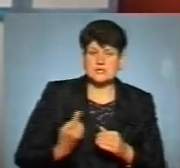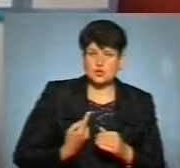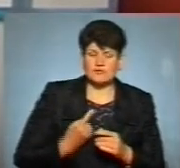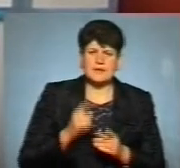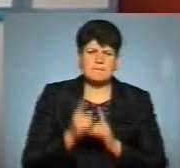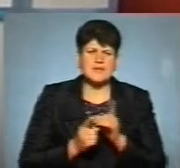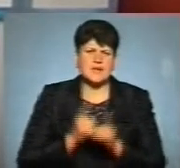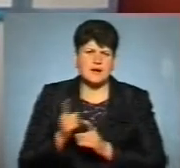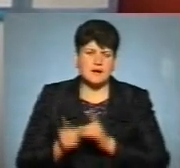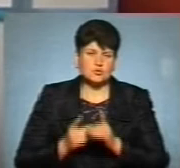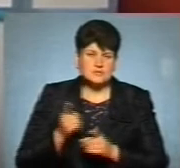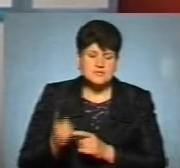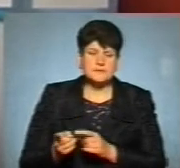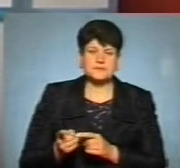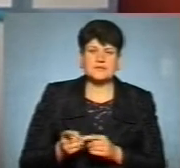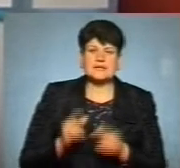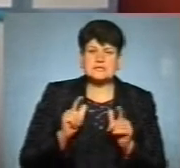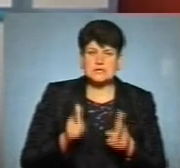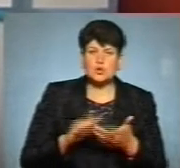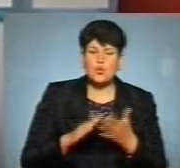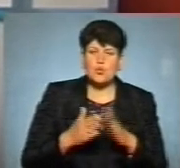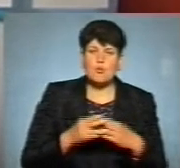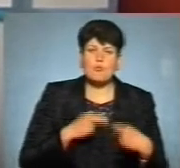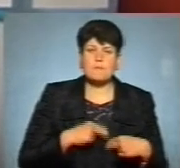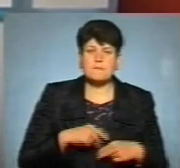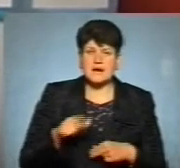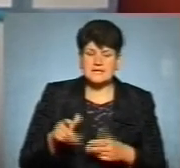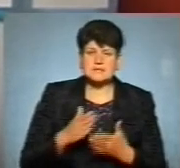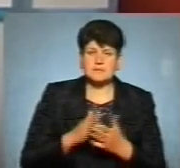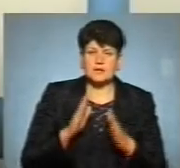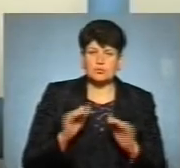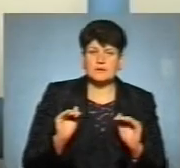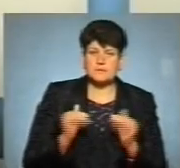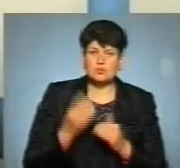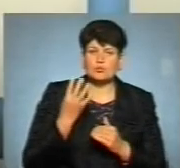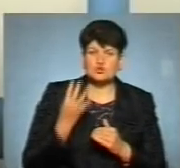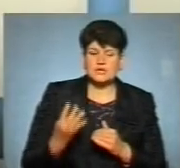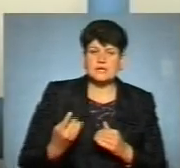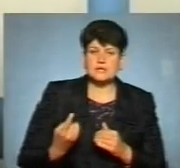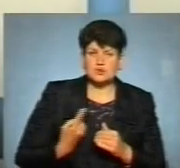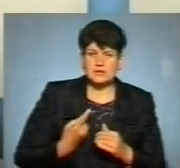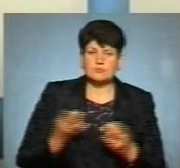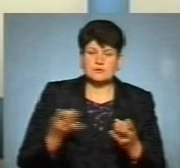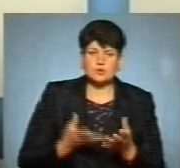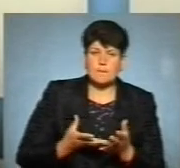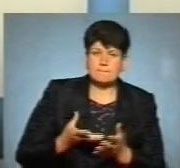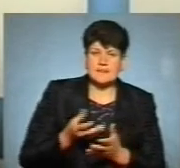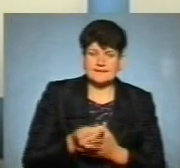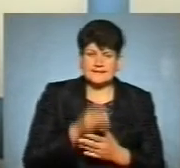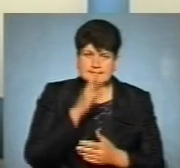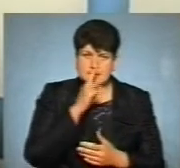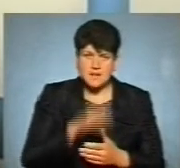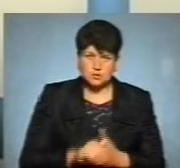міняється, там згідно умов праці має бути мінімум чотири сторожі, яким потрібно платити